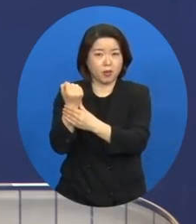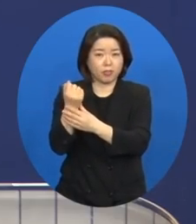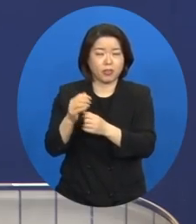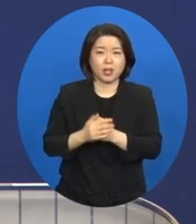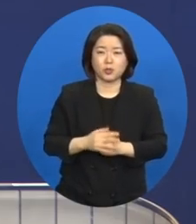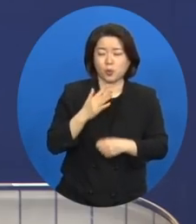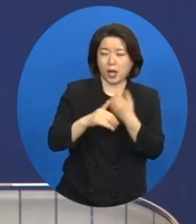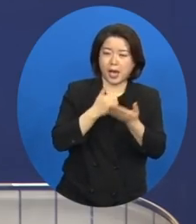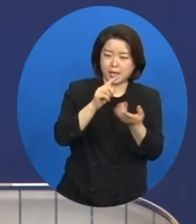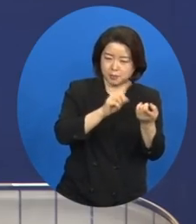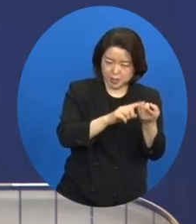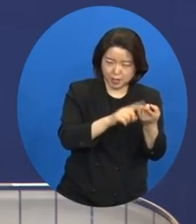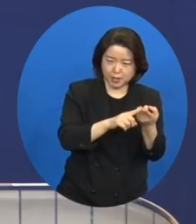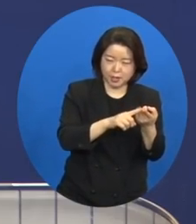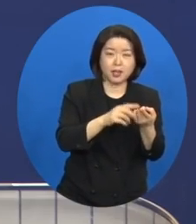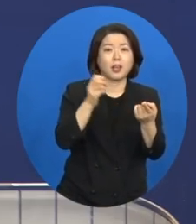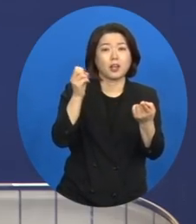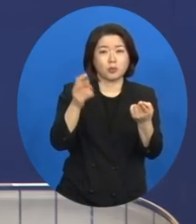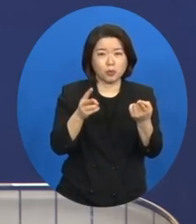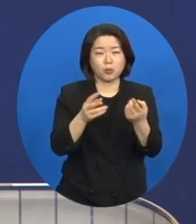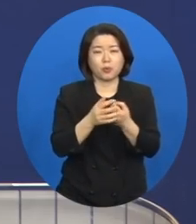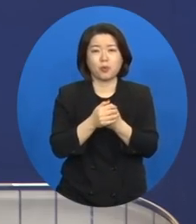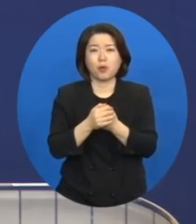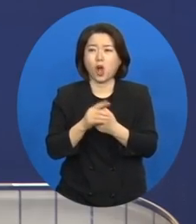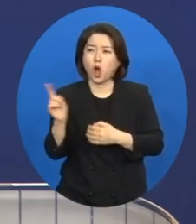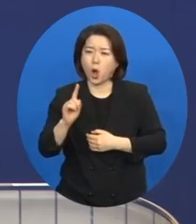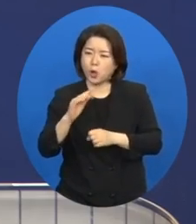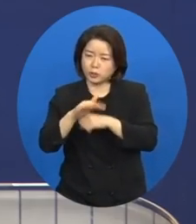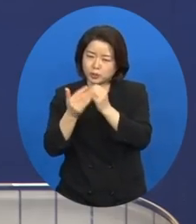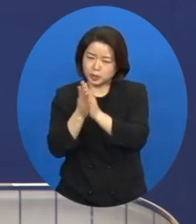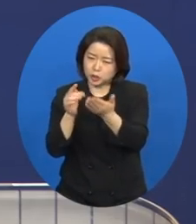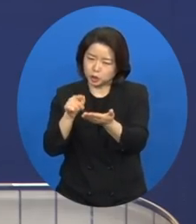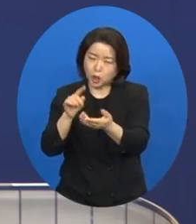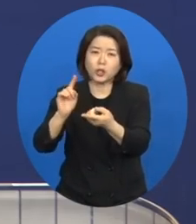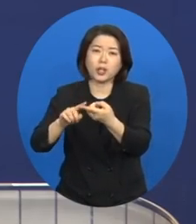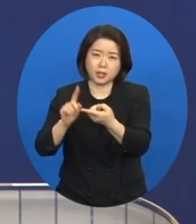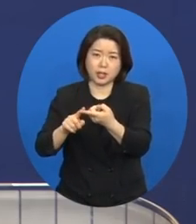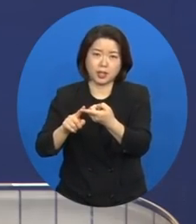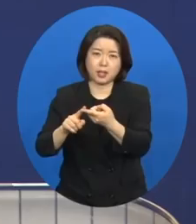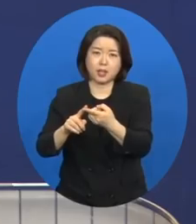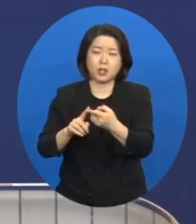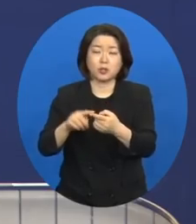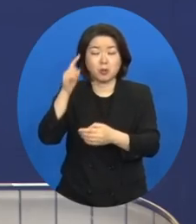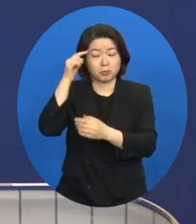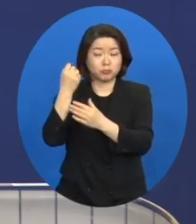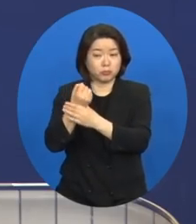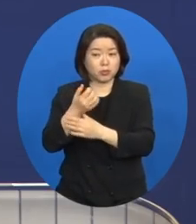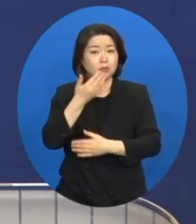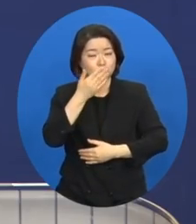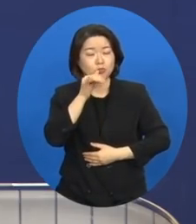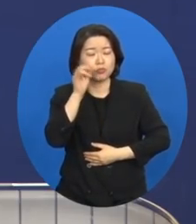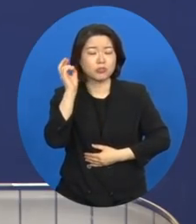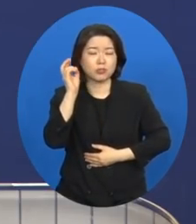하나님에 대해서든지 어떤 성경에 대해서든지 편견이 있을 수 있습니다.